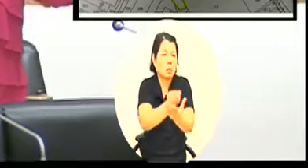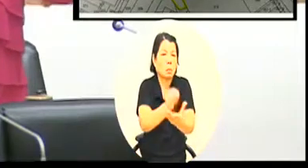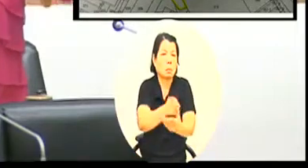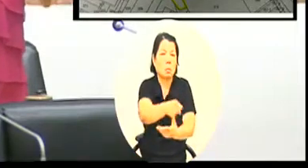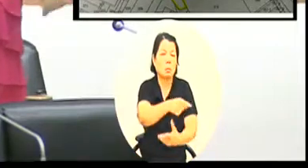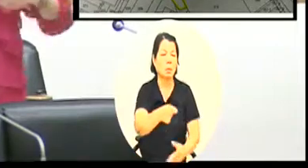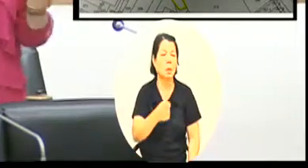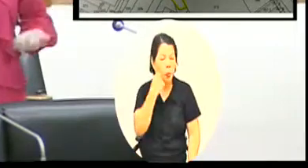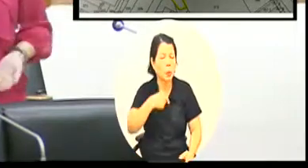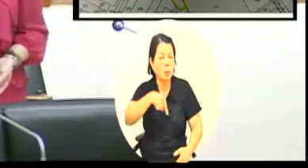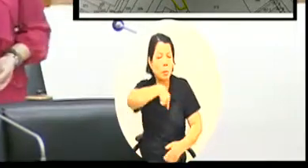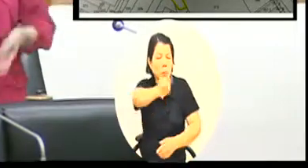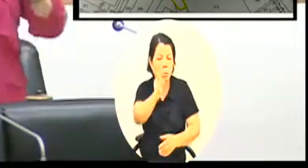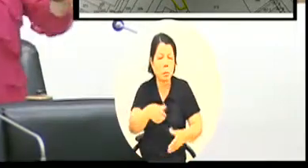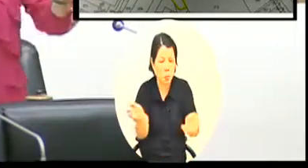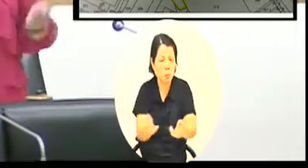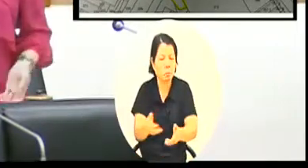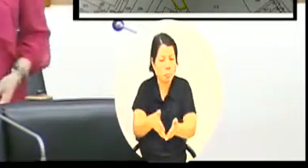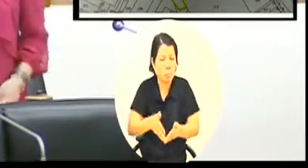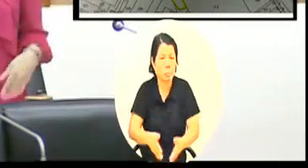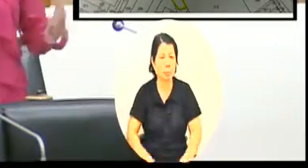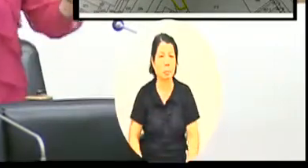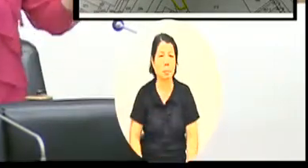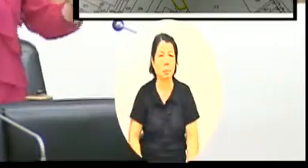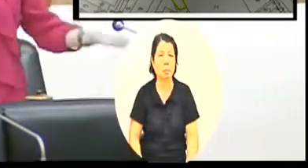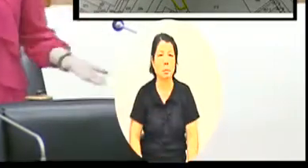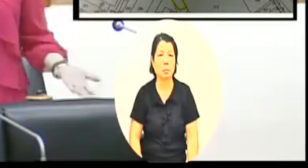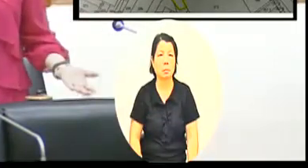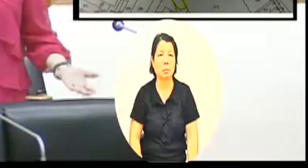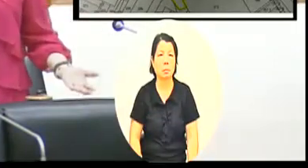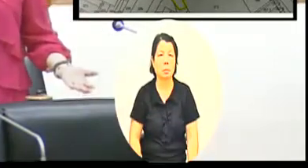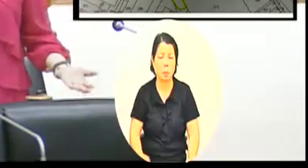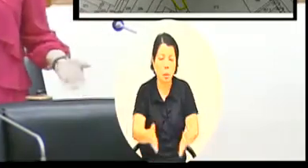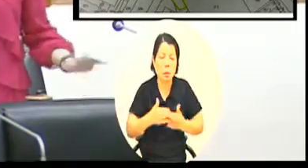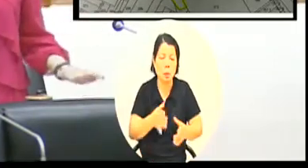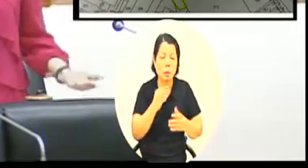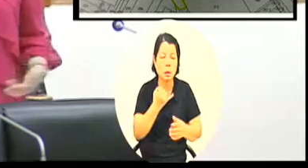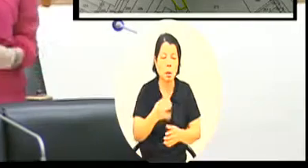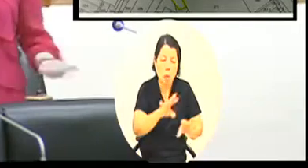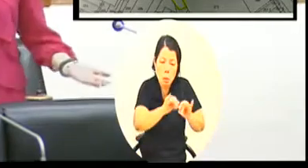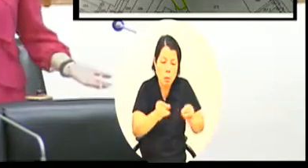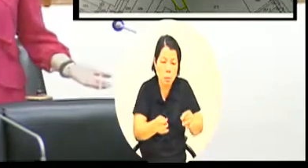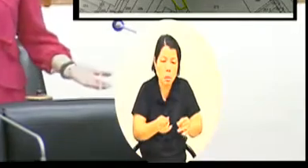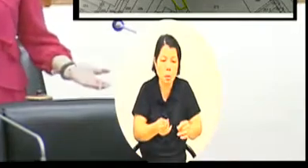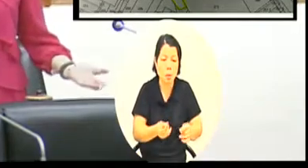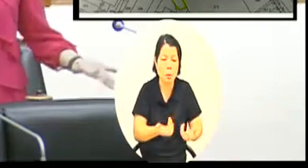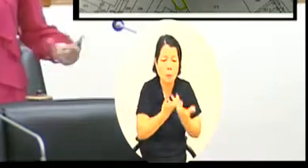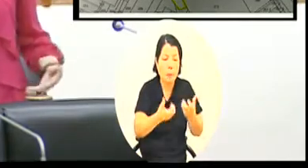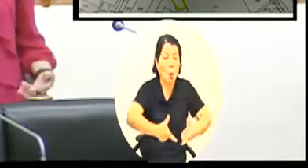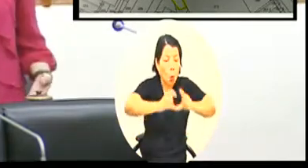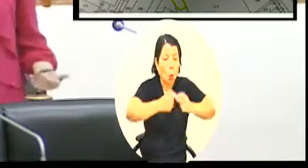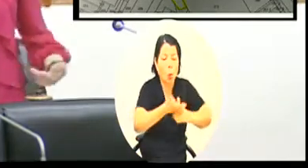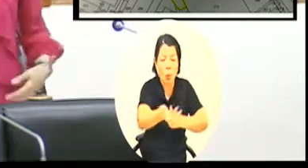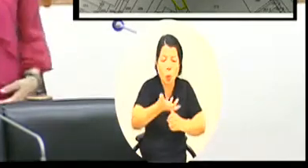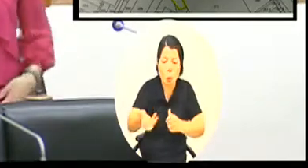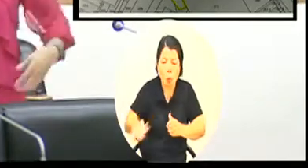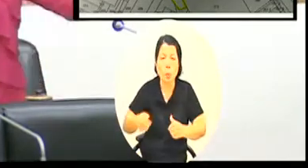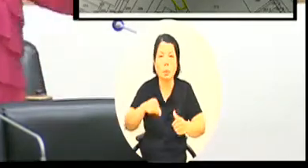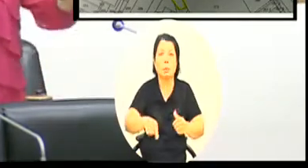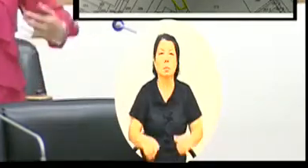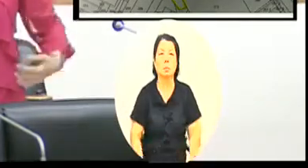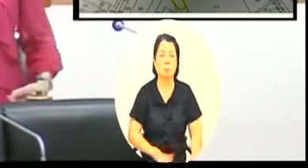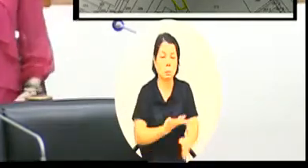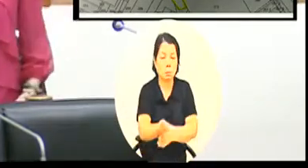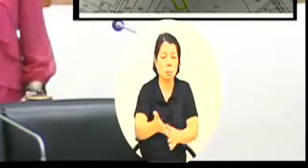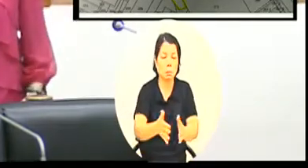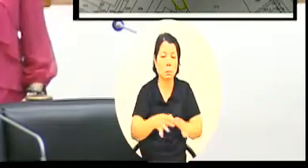愿意去开发那块土地，不然的话你干脆就把它解编嘛，市场用地就解编掉了嘛，回归市场机制，让人